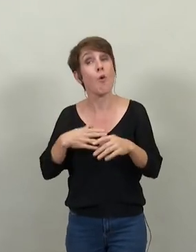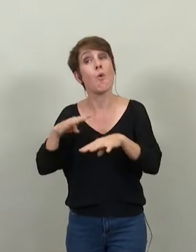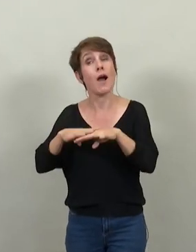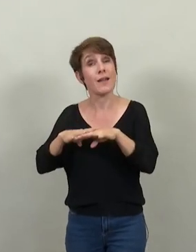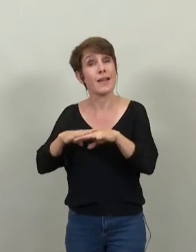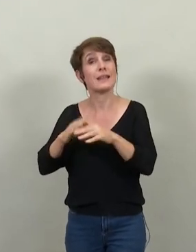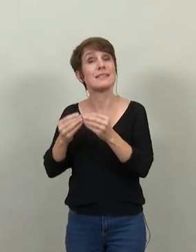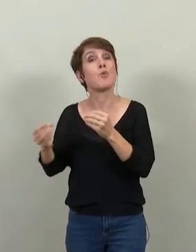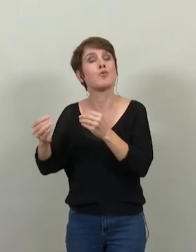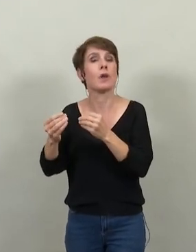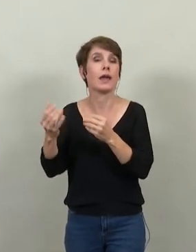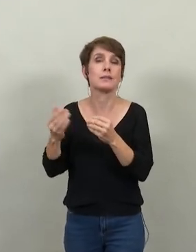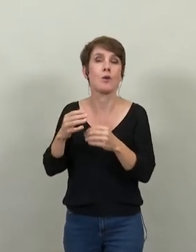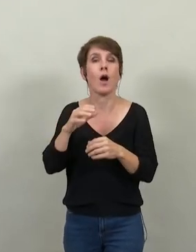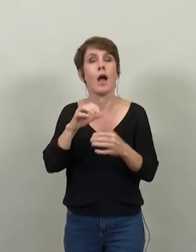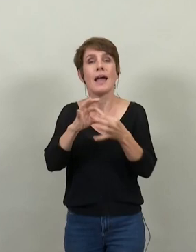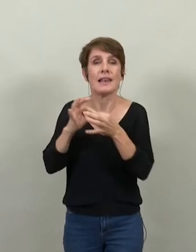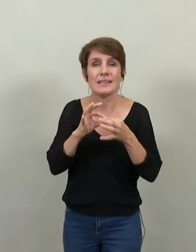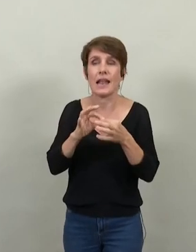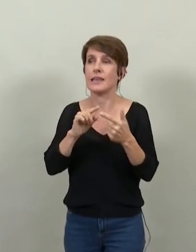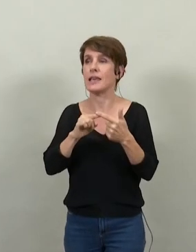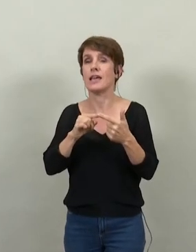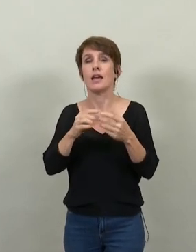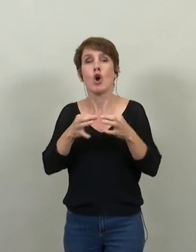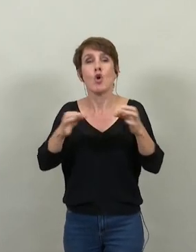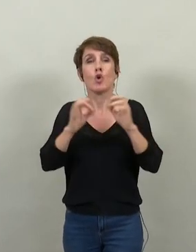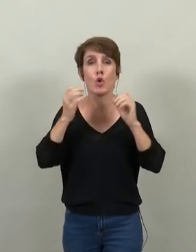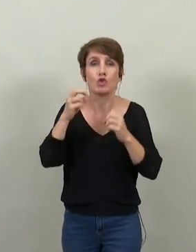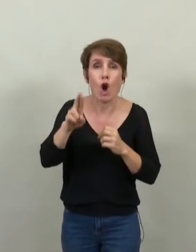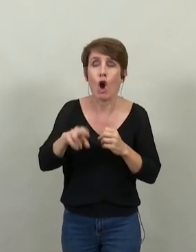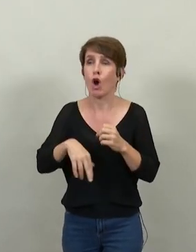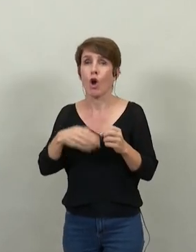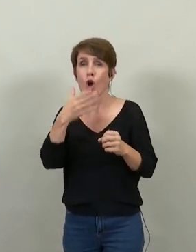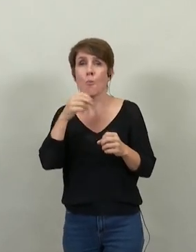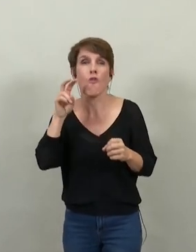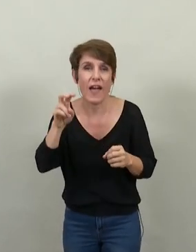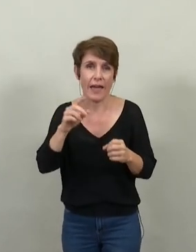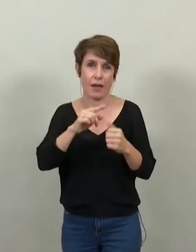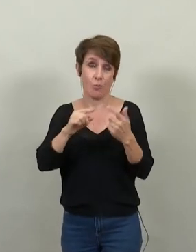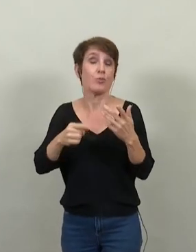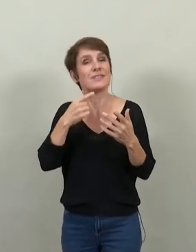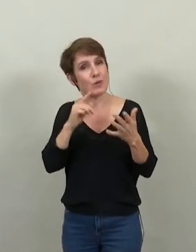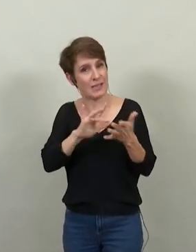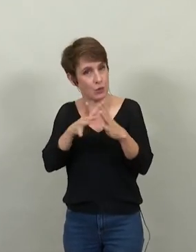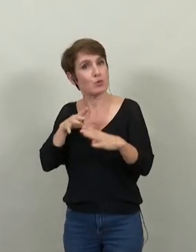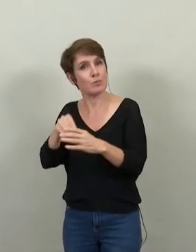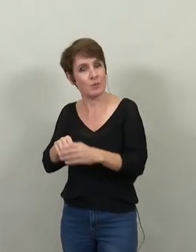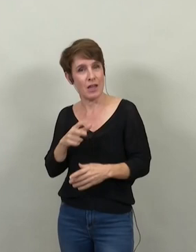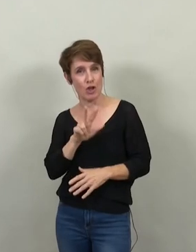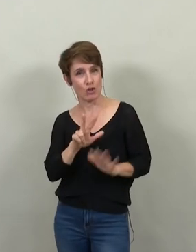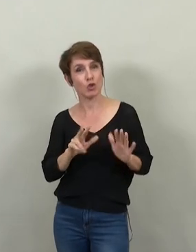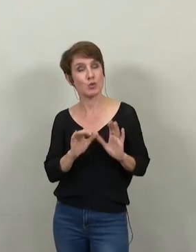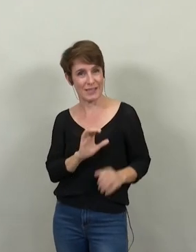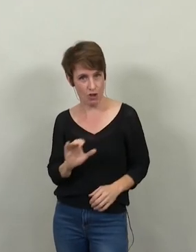je pense ça rapide les Alliés le le claor Beauvert enfin bref tous ces quartiers qui sont dans le 3800 qui sont pas classés dans des politiques